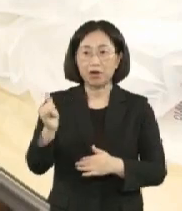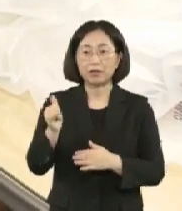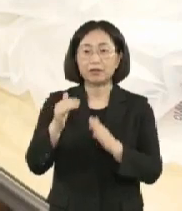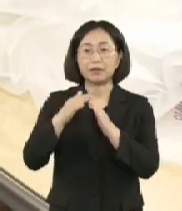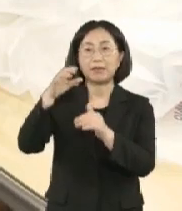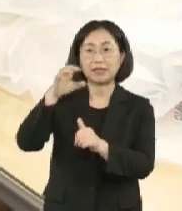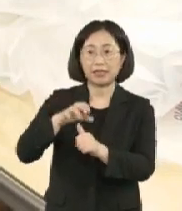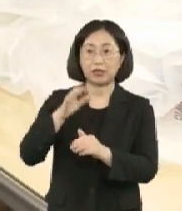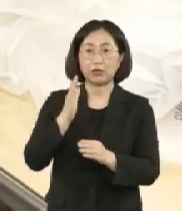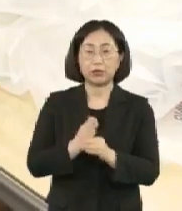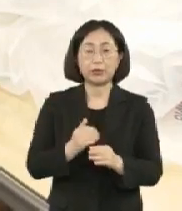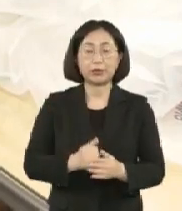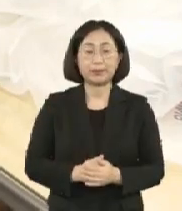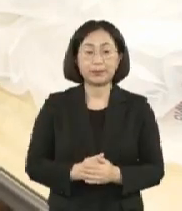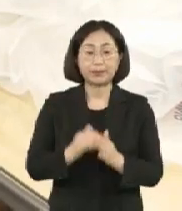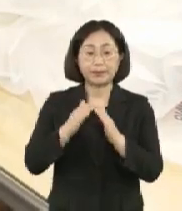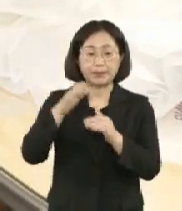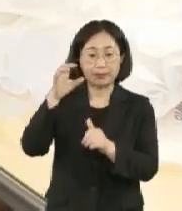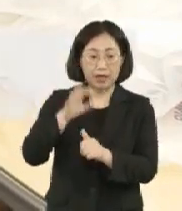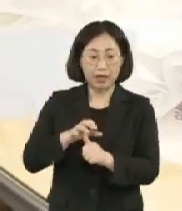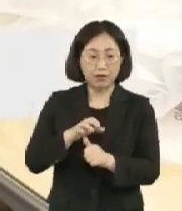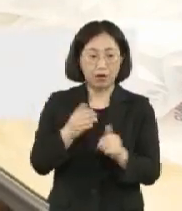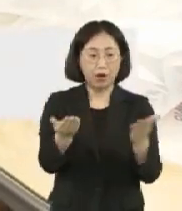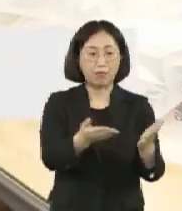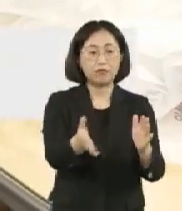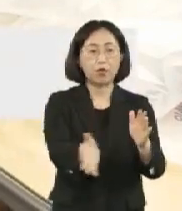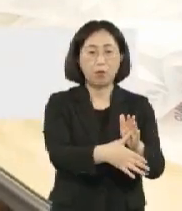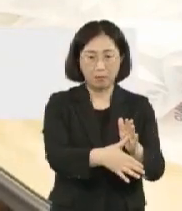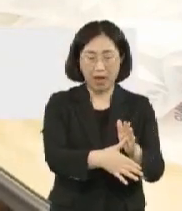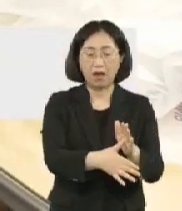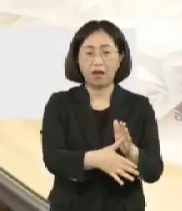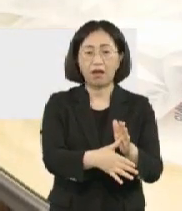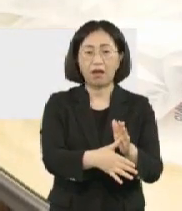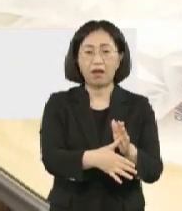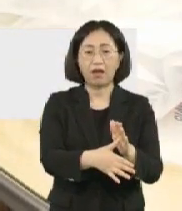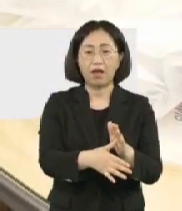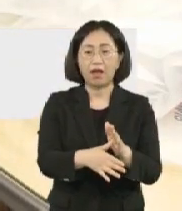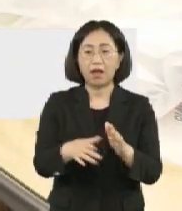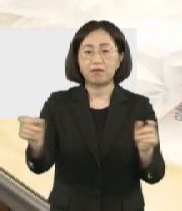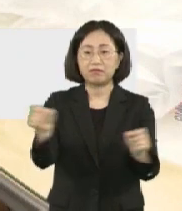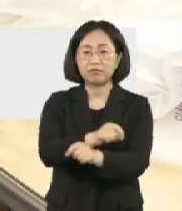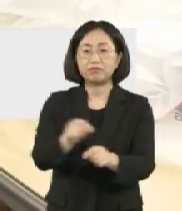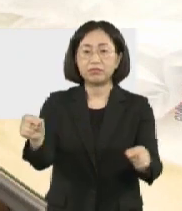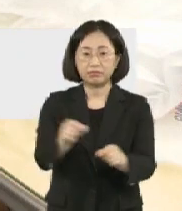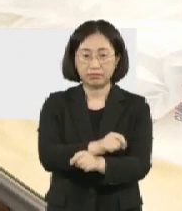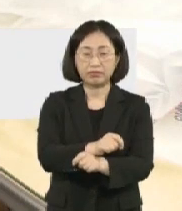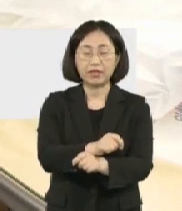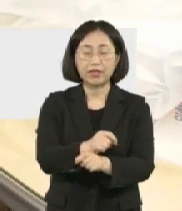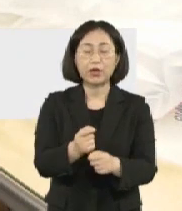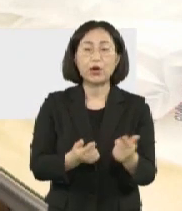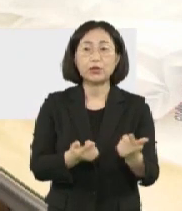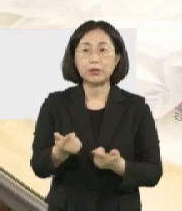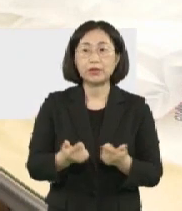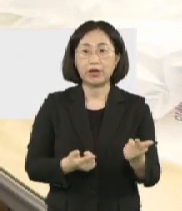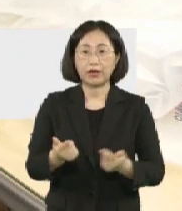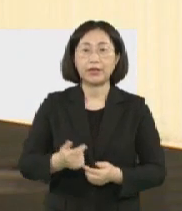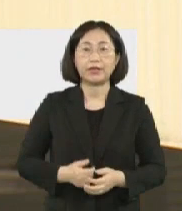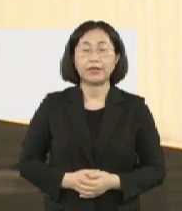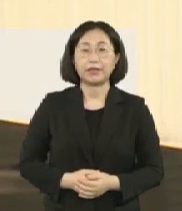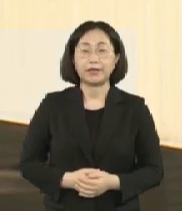자가격리됐습니다. 자가격리로 인해서 업무 공백이 생기지 않도록 해당 부서에 근무지 조정 배치해서 운영을 하고